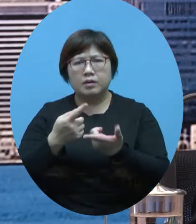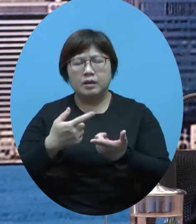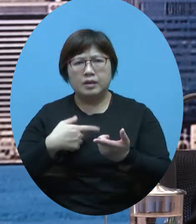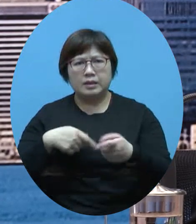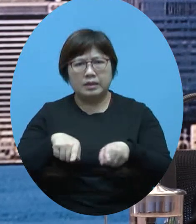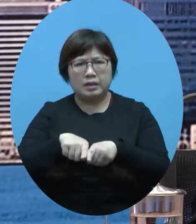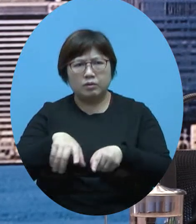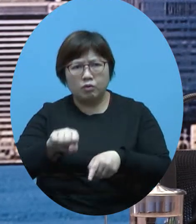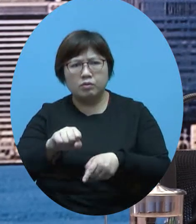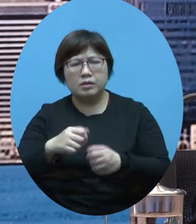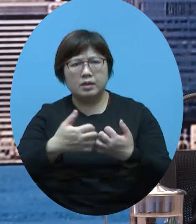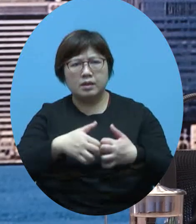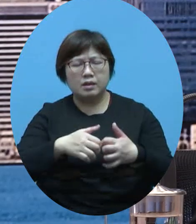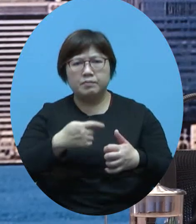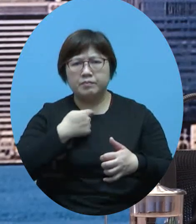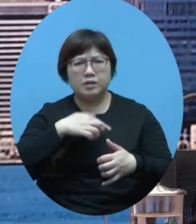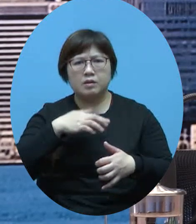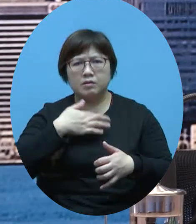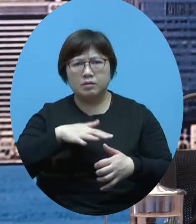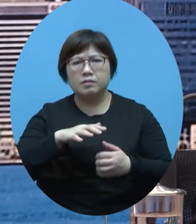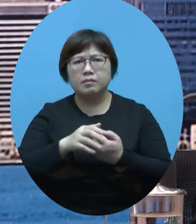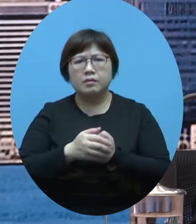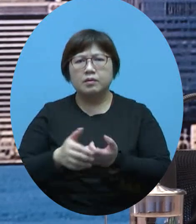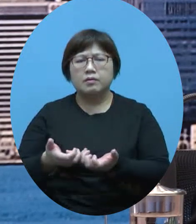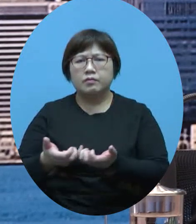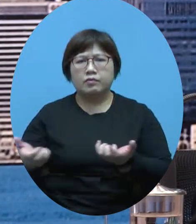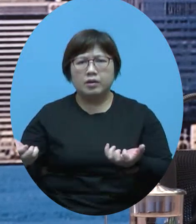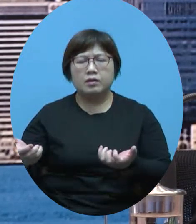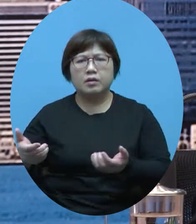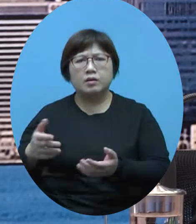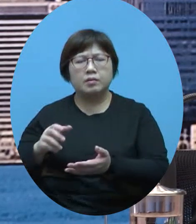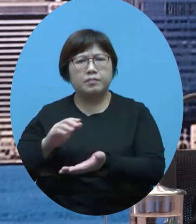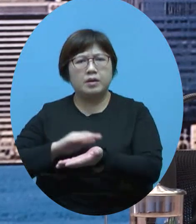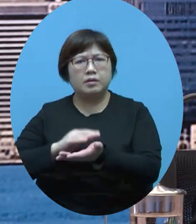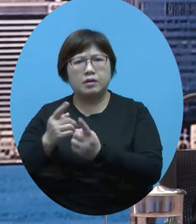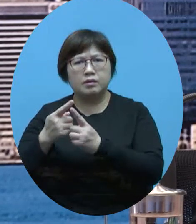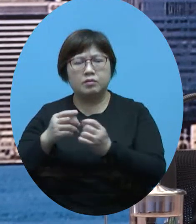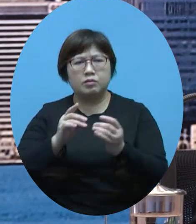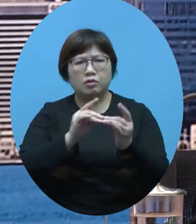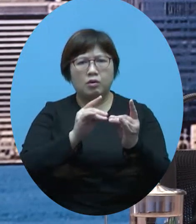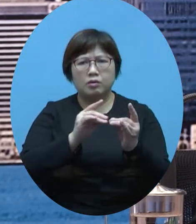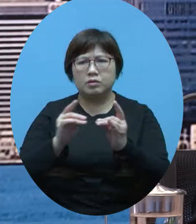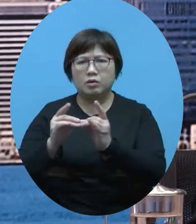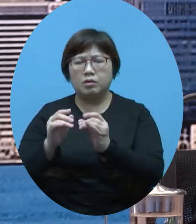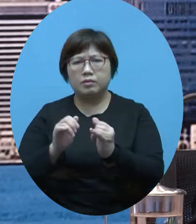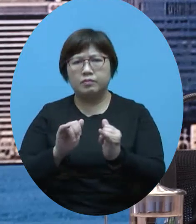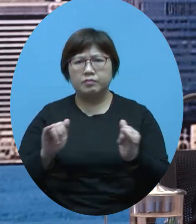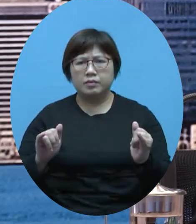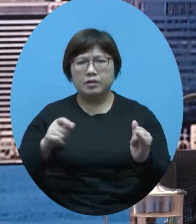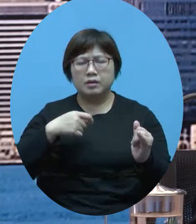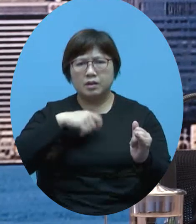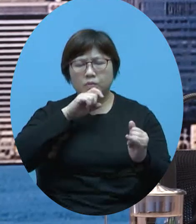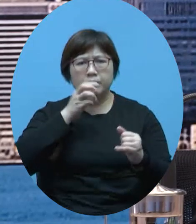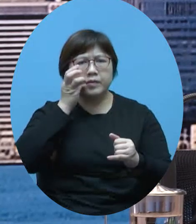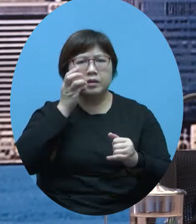器。同時呢也都確保呢隔離的病人呢床與床之間呢最少有1米的距離，還有呢任